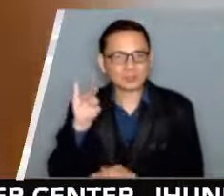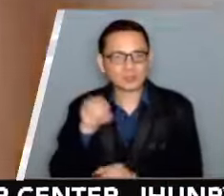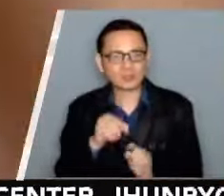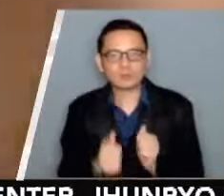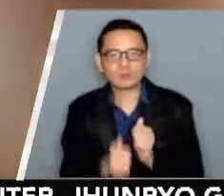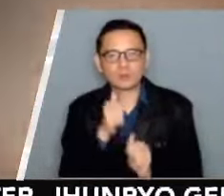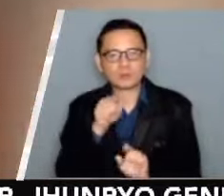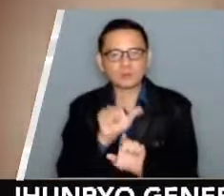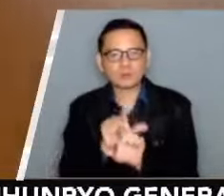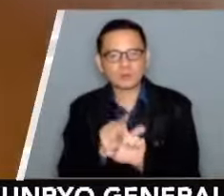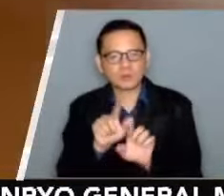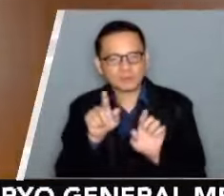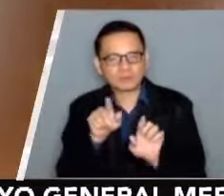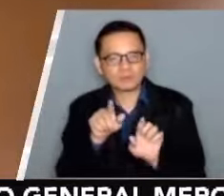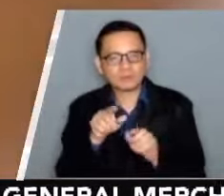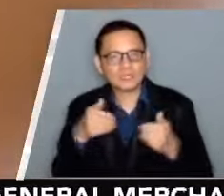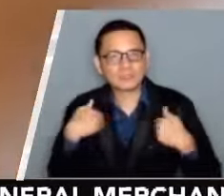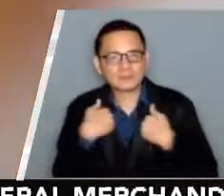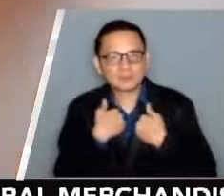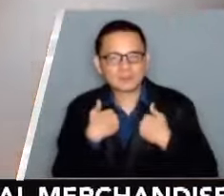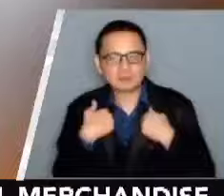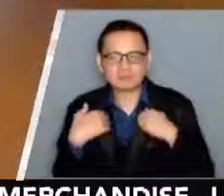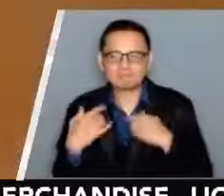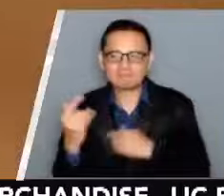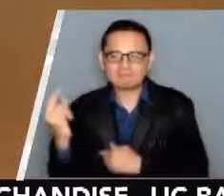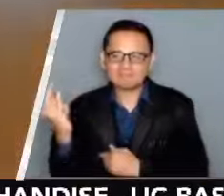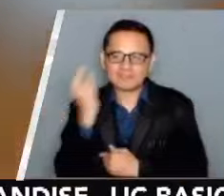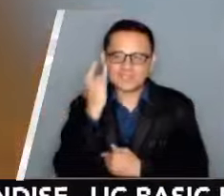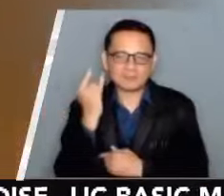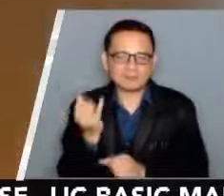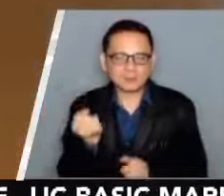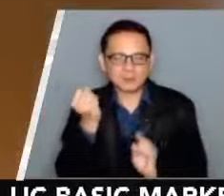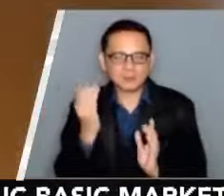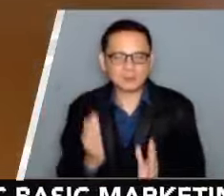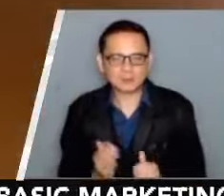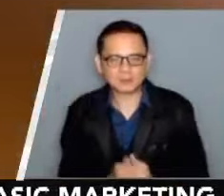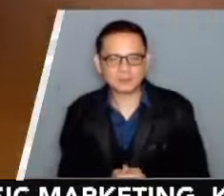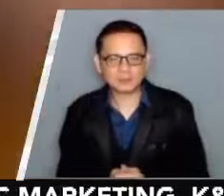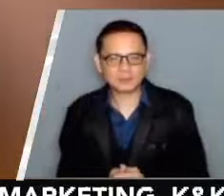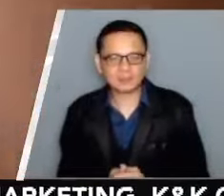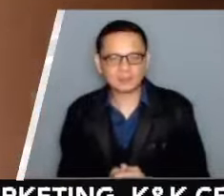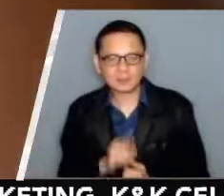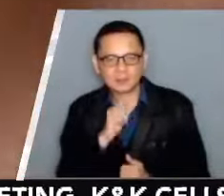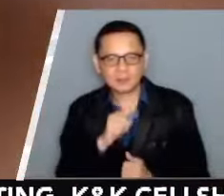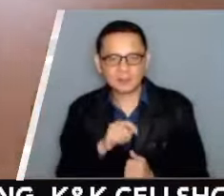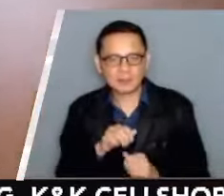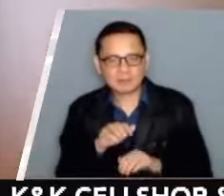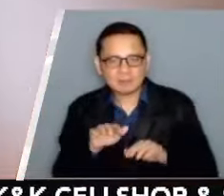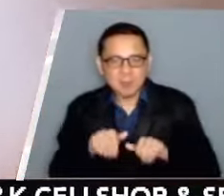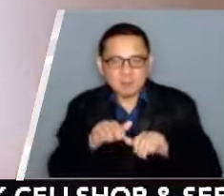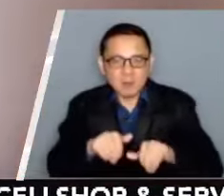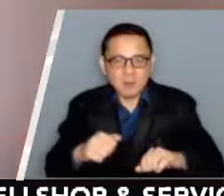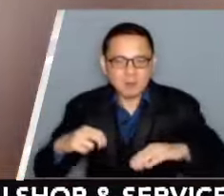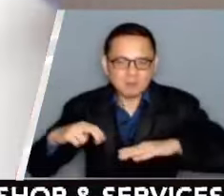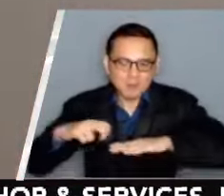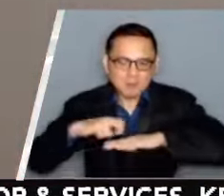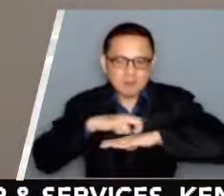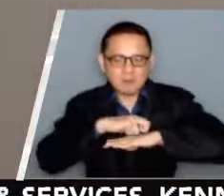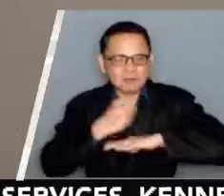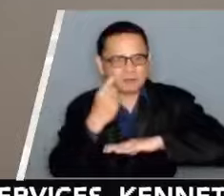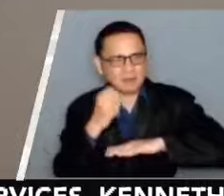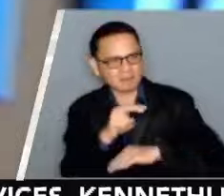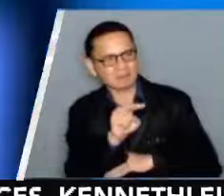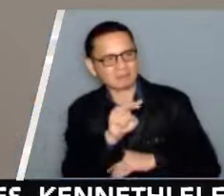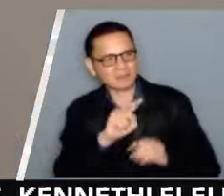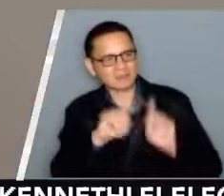na masasabi nating pagmamahal sa amo. Oo. Pinaasa lang siya nung una. Lumapit naman eh. Pero parang nanibago eh. No? Sino kaya